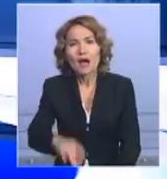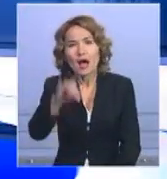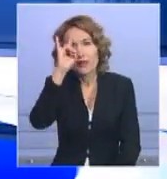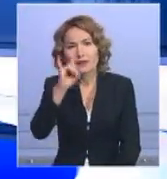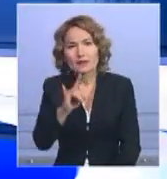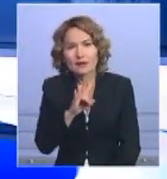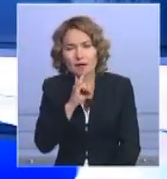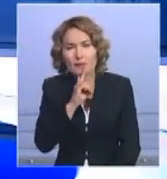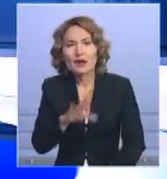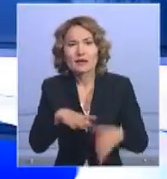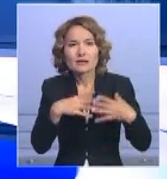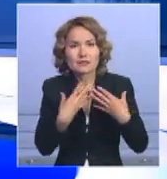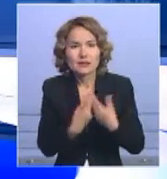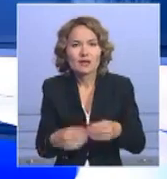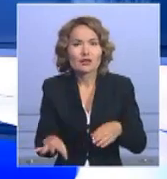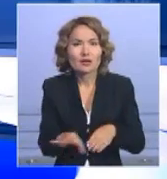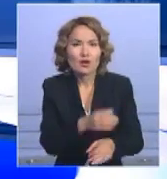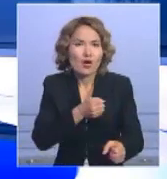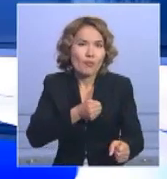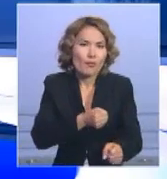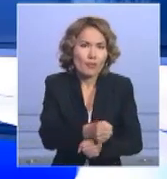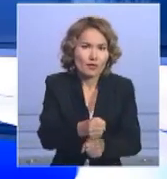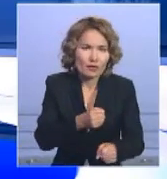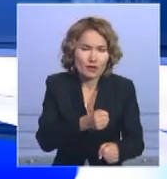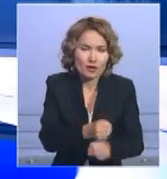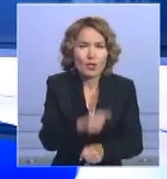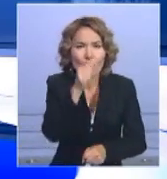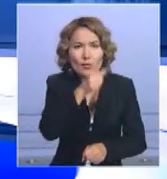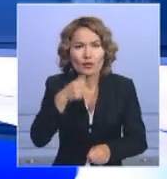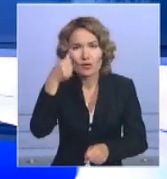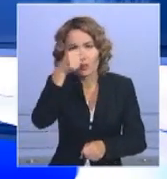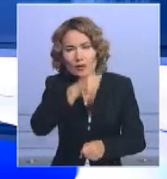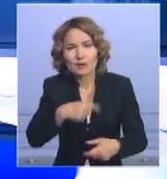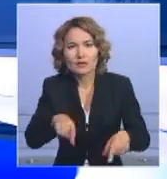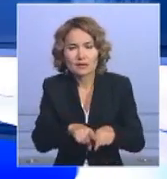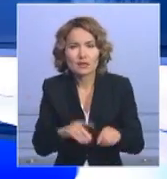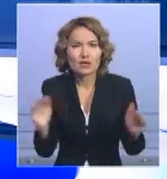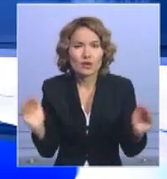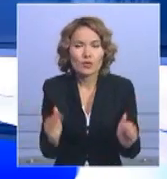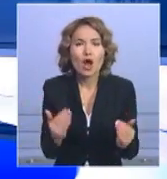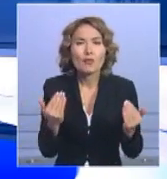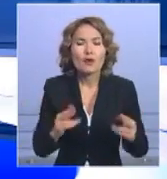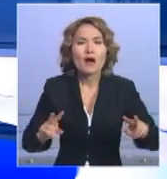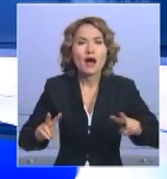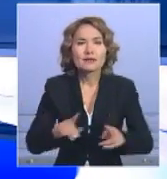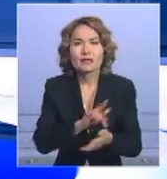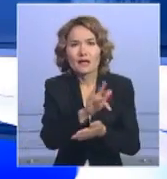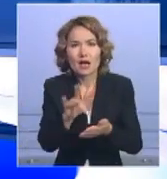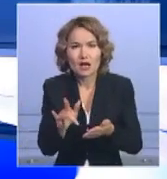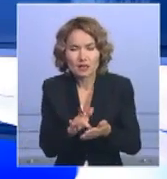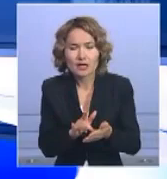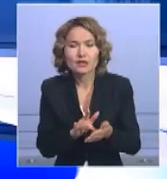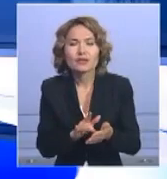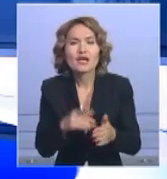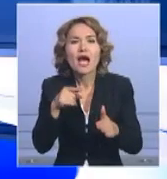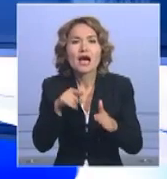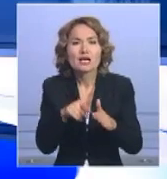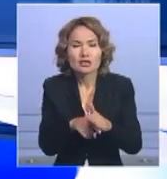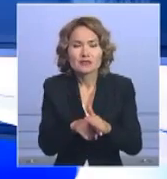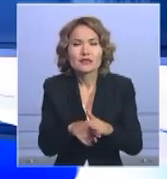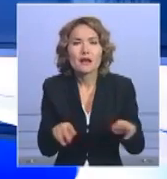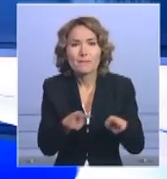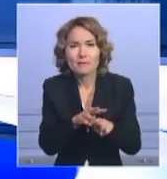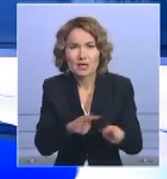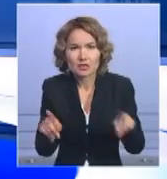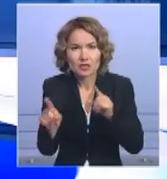Елімізде жасалатын тұрмыстық зорлық-зомбылық деректері едәуір азайды. Бұл туралы бүгін Астанада өткен қоғамдық кеңесте ішкі істер министрлігінің өкілдері